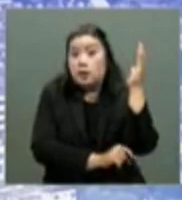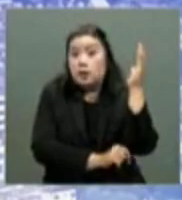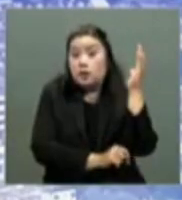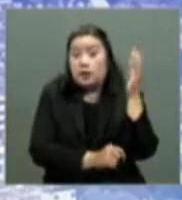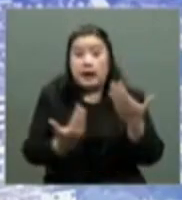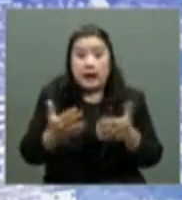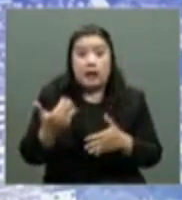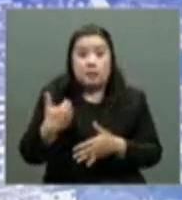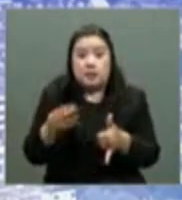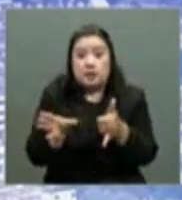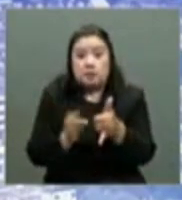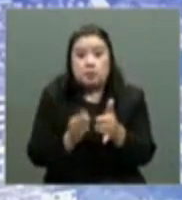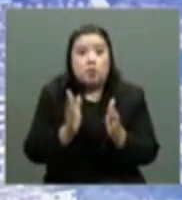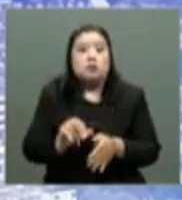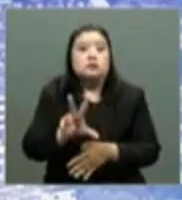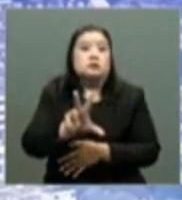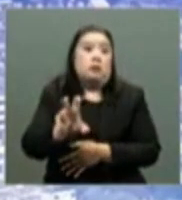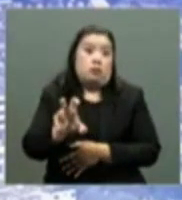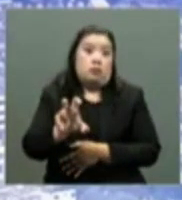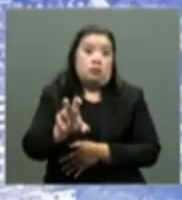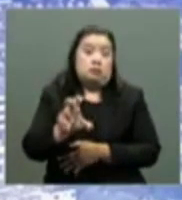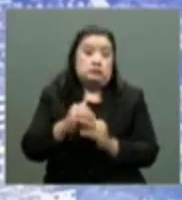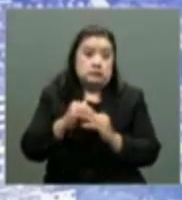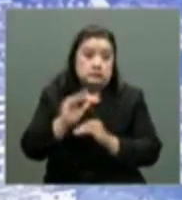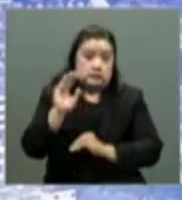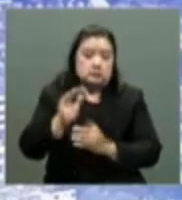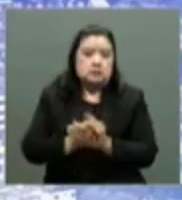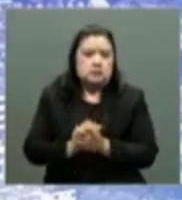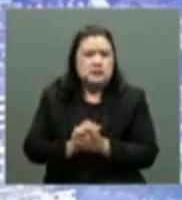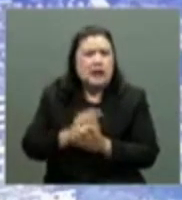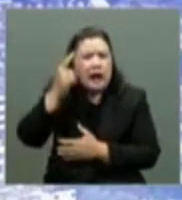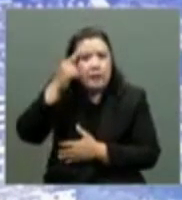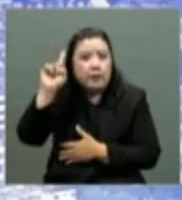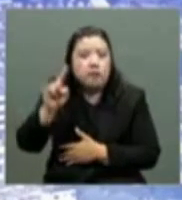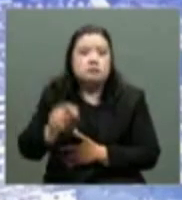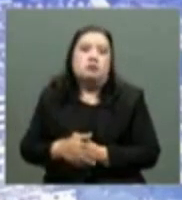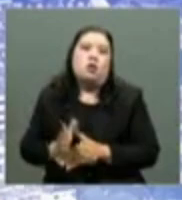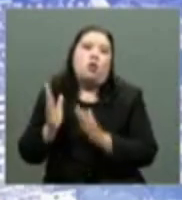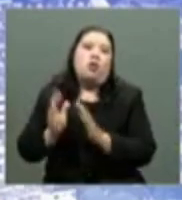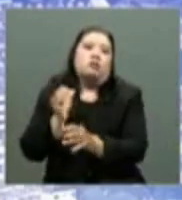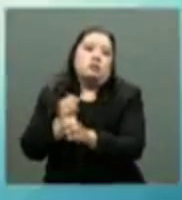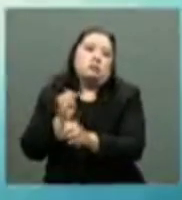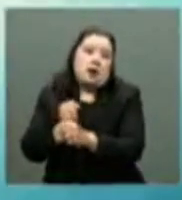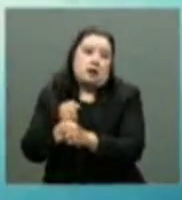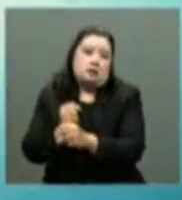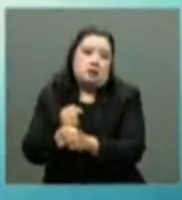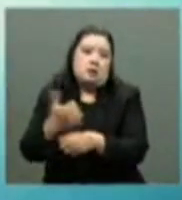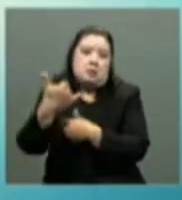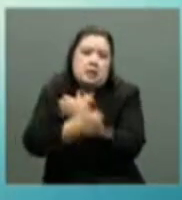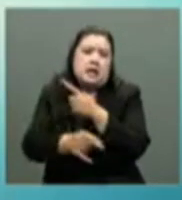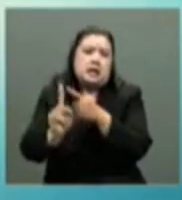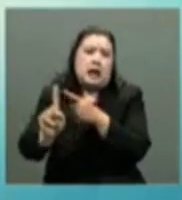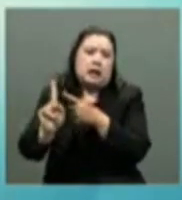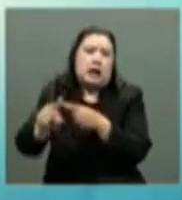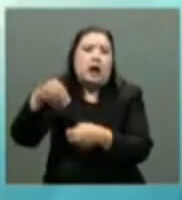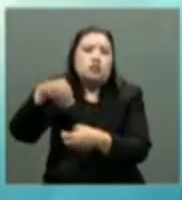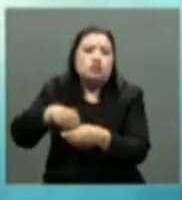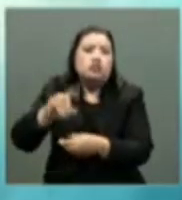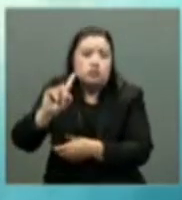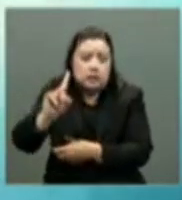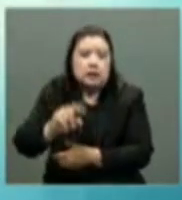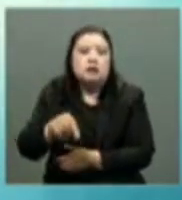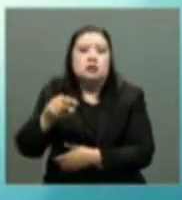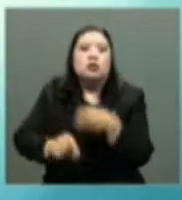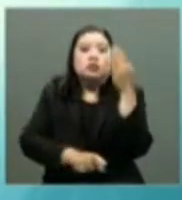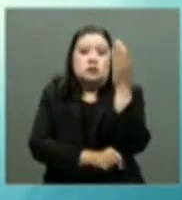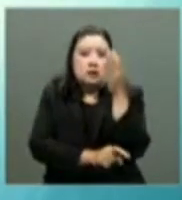ชื้อกันไป300กว่านะครับมาจากแรงงานชาวต่างชาติครับเพราะฉะนั้นเขาก็เลยว่าต้องหาที่พัก